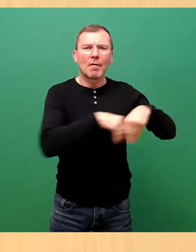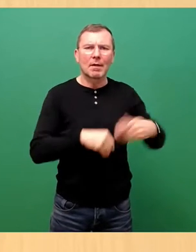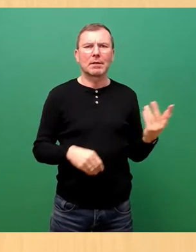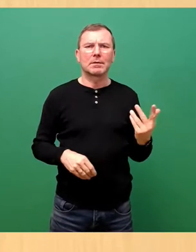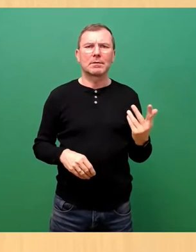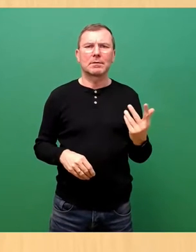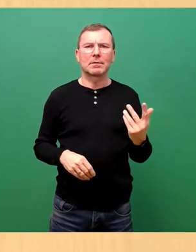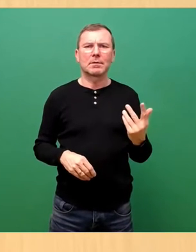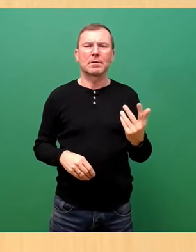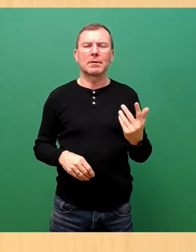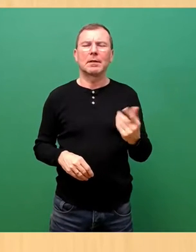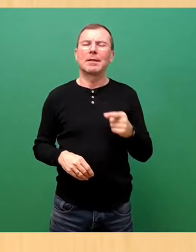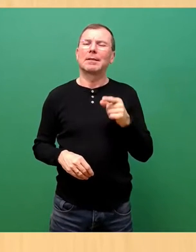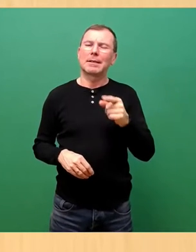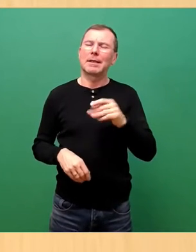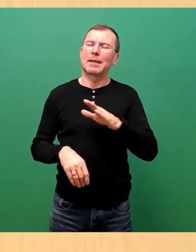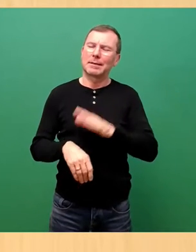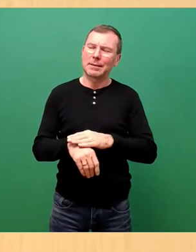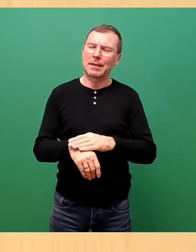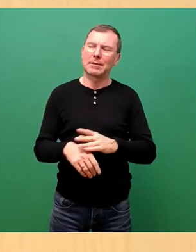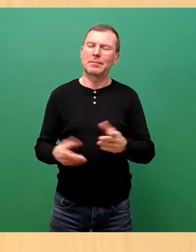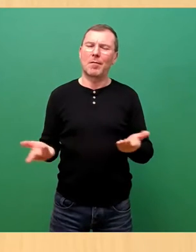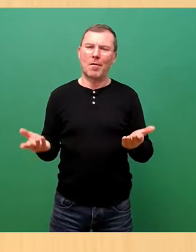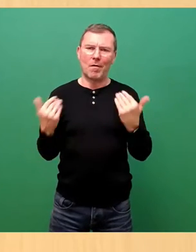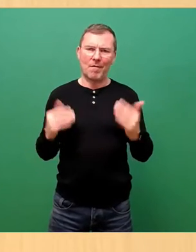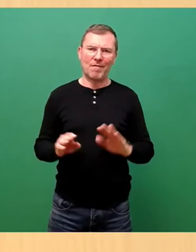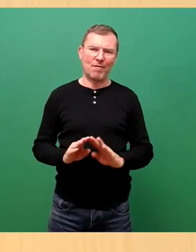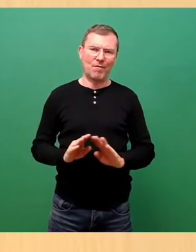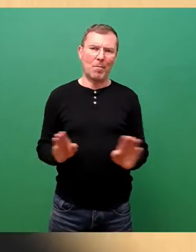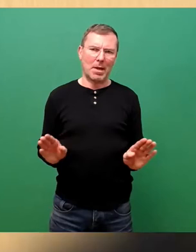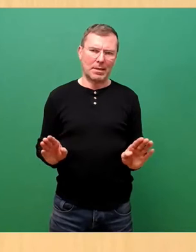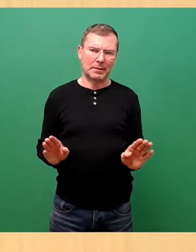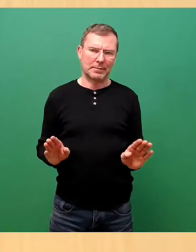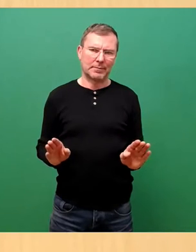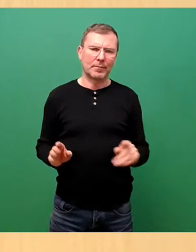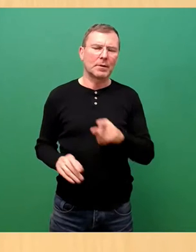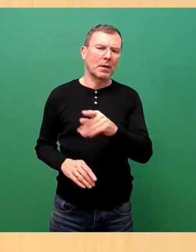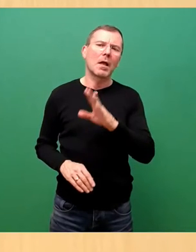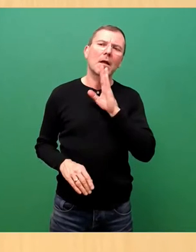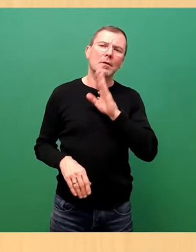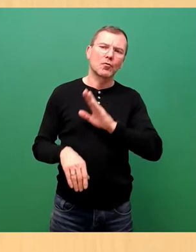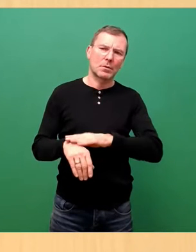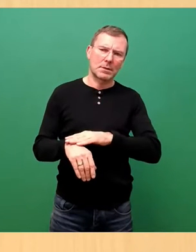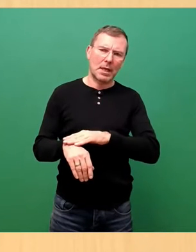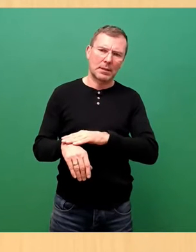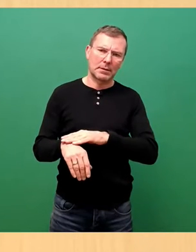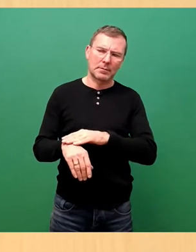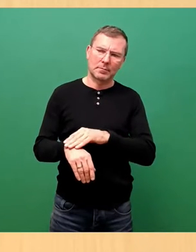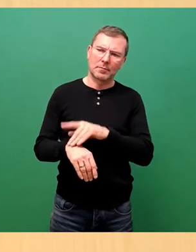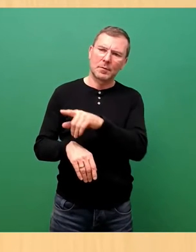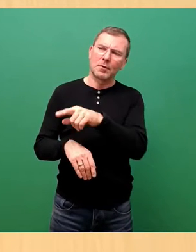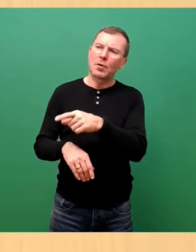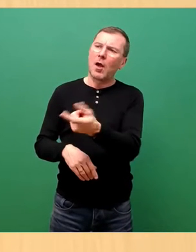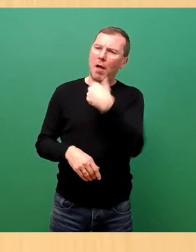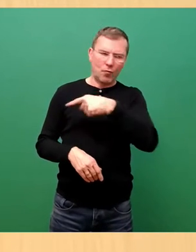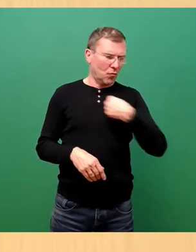verhalten, die ist jetzt, glaube ich, vorbei. Sie hatten Zeit genug, sich zu entschuldigen für das, was Sie, und da